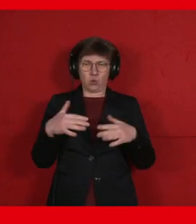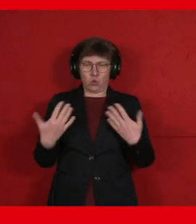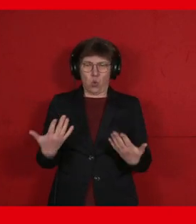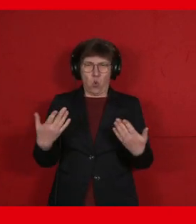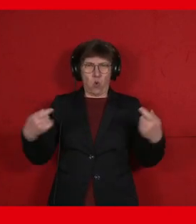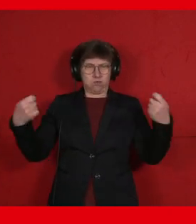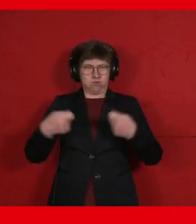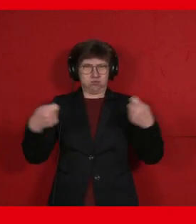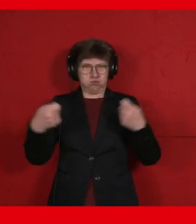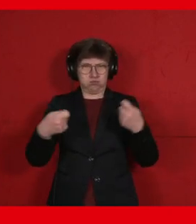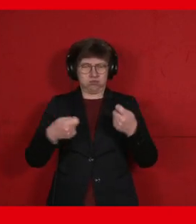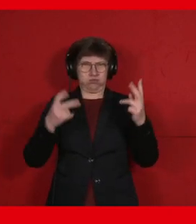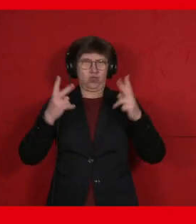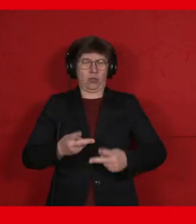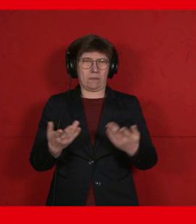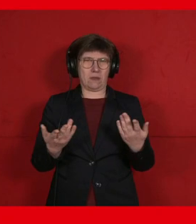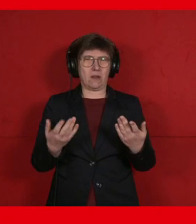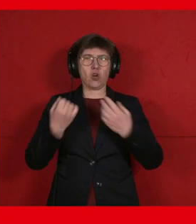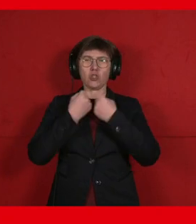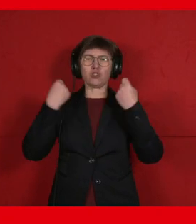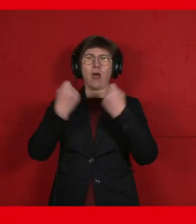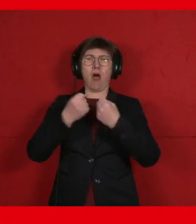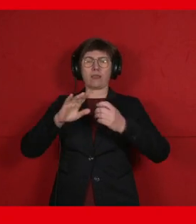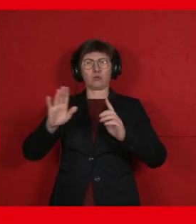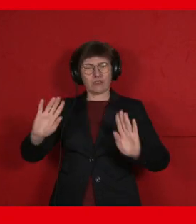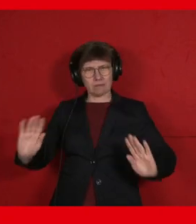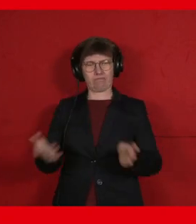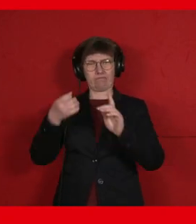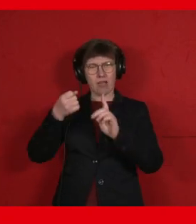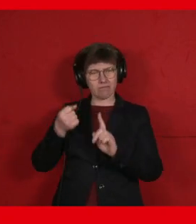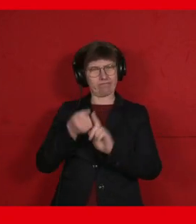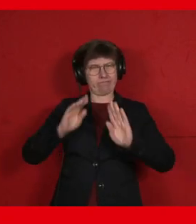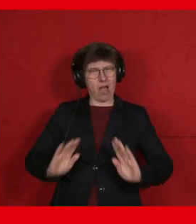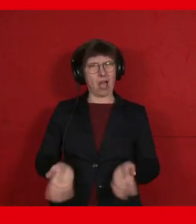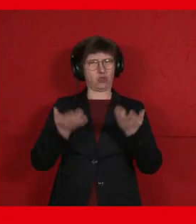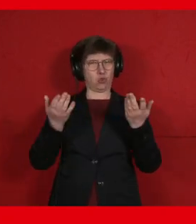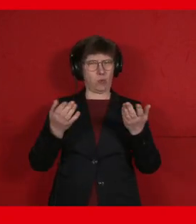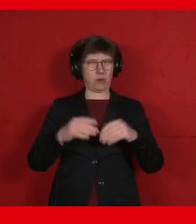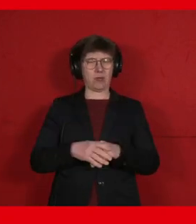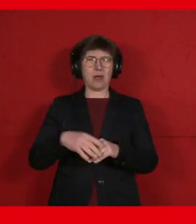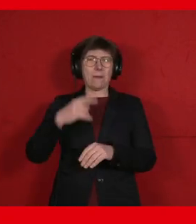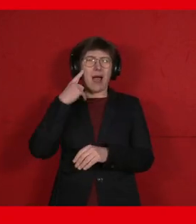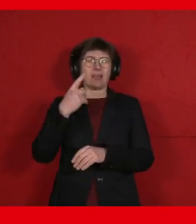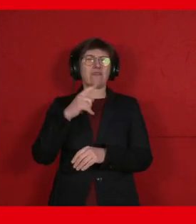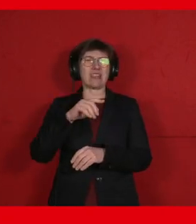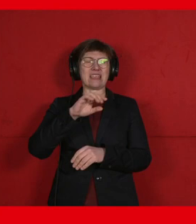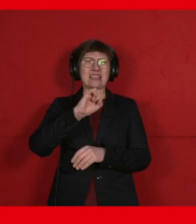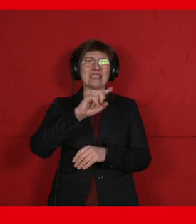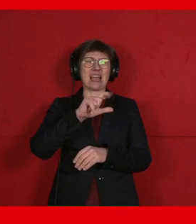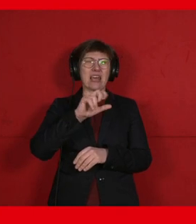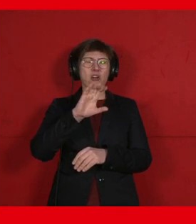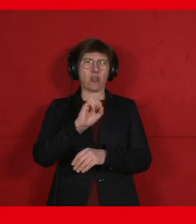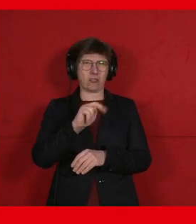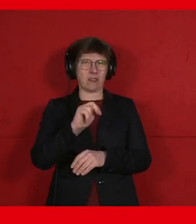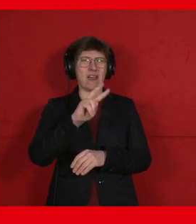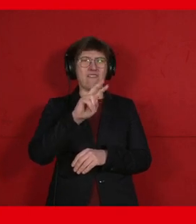sein, dass auch da Staat Anschub geben muss. Wir haben das erlebt. Wer meint, im Silicon Valley ist alles